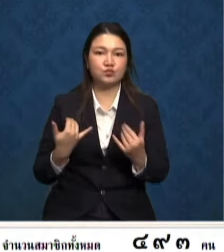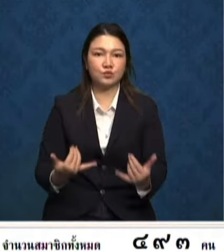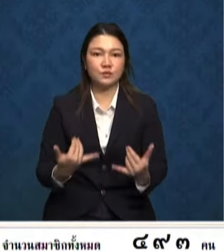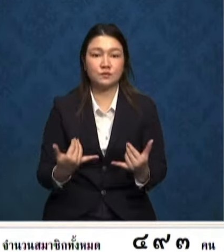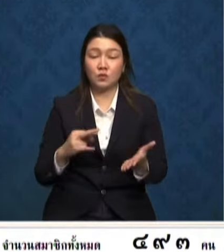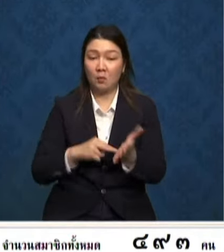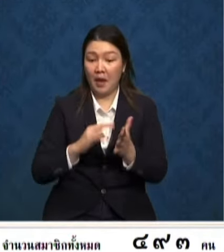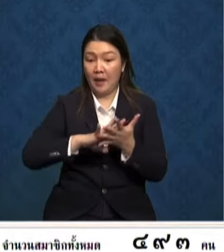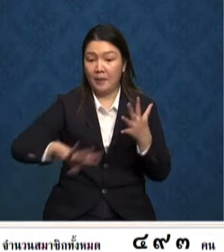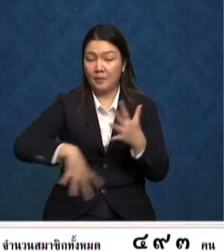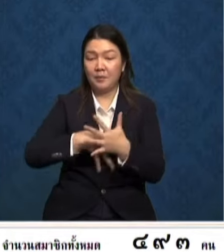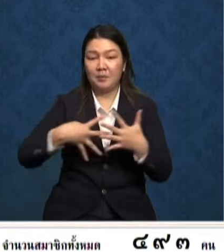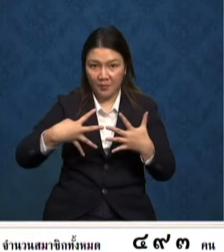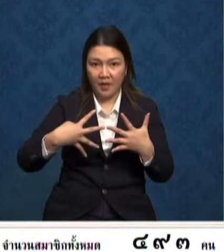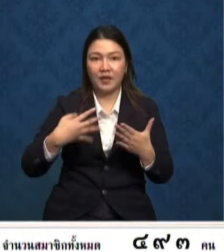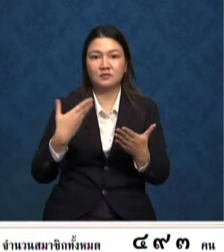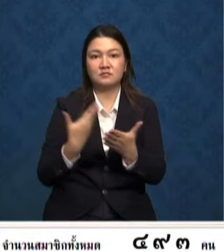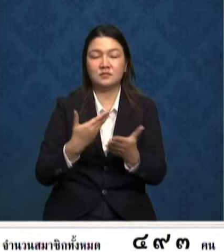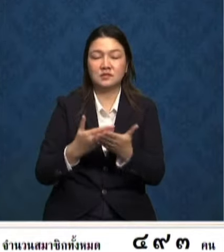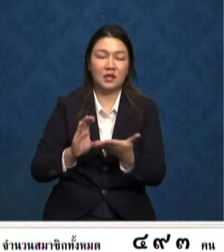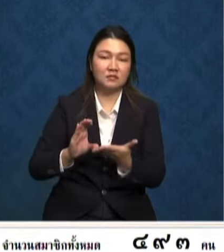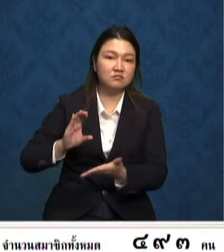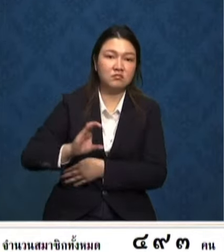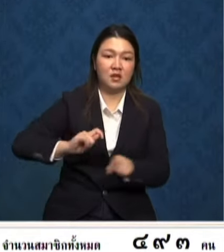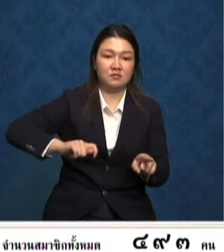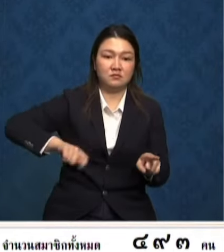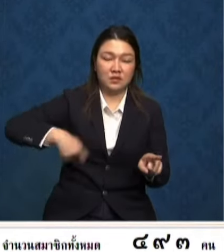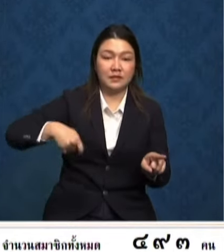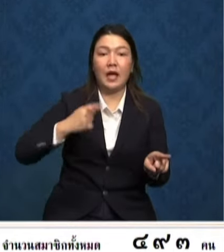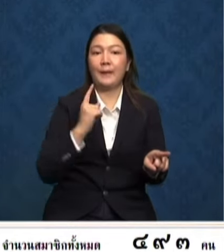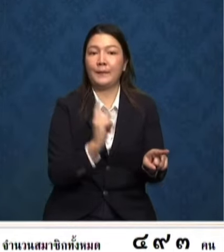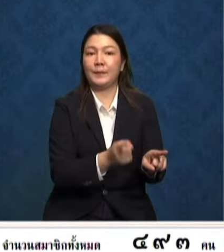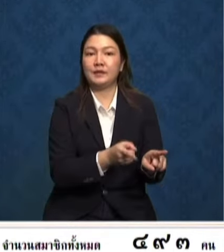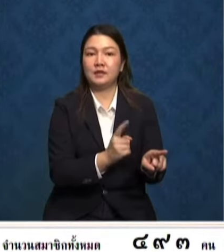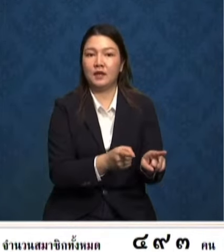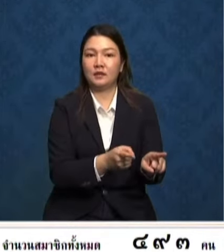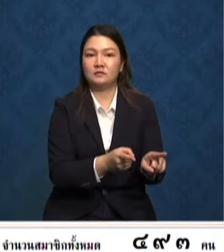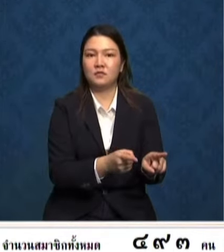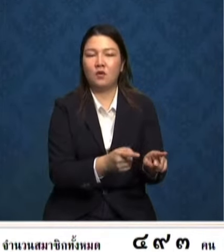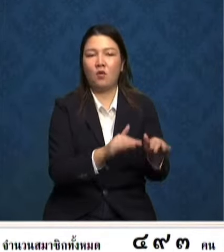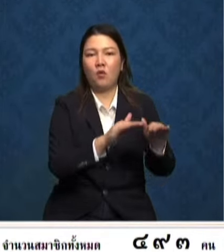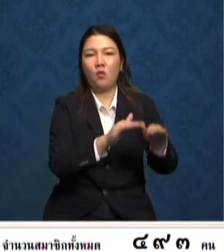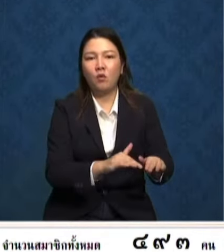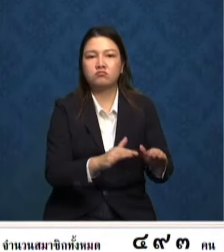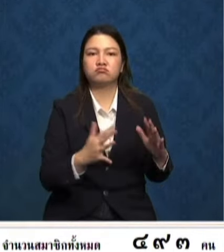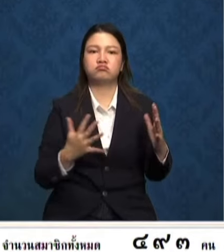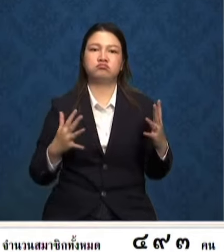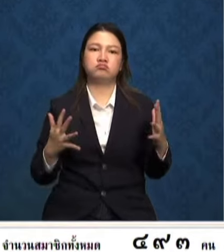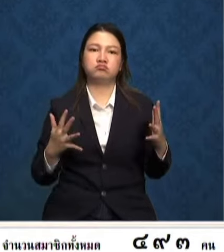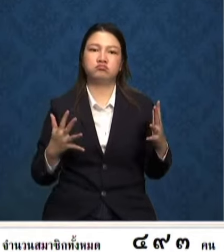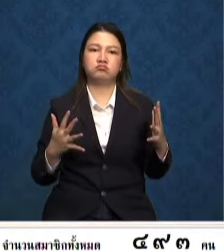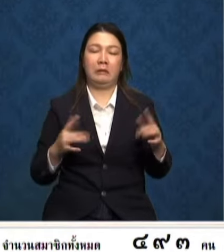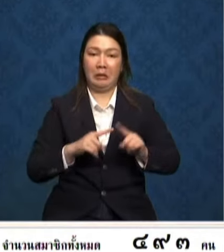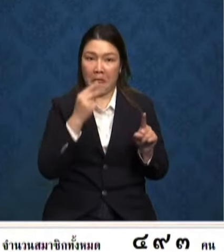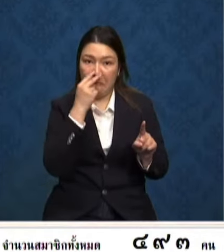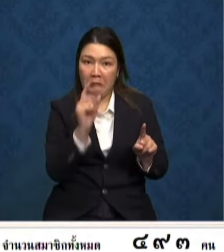จ่ายประจำปีก็คือรายจ่ายประจำมิได้ลดลงตรงกันข้